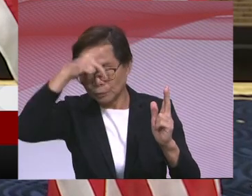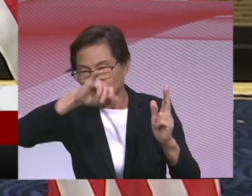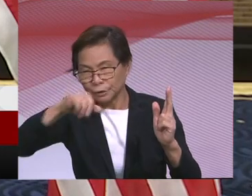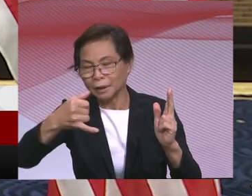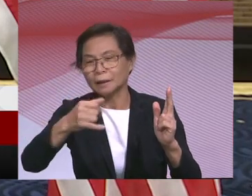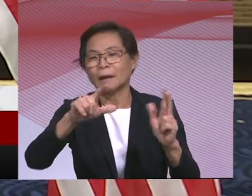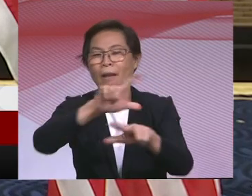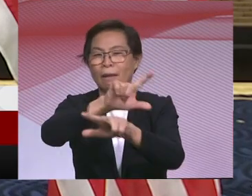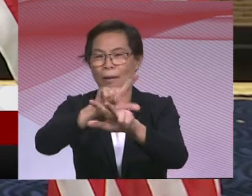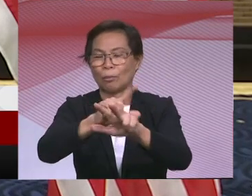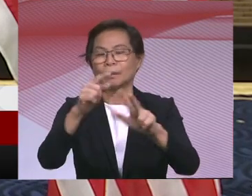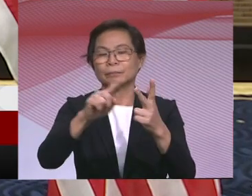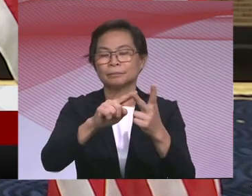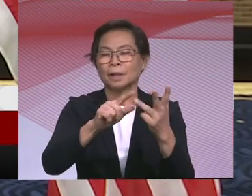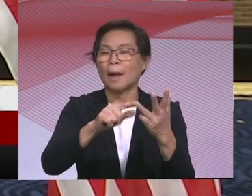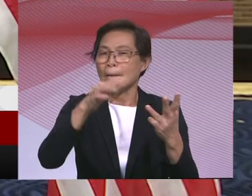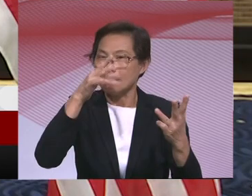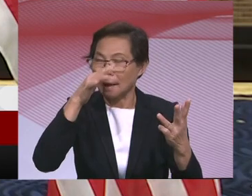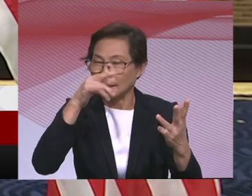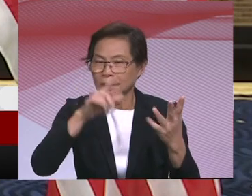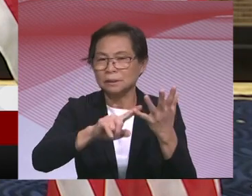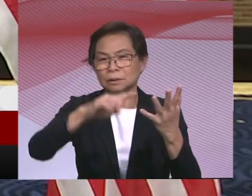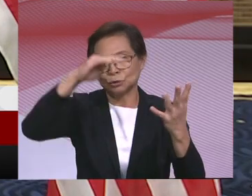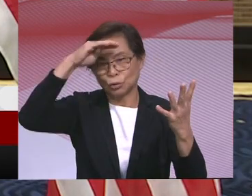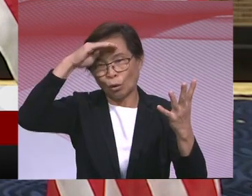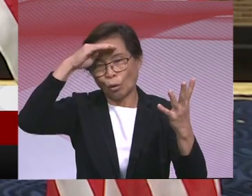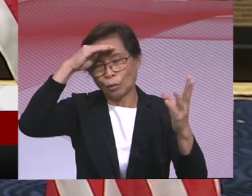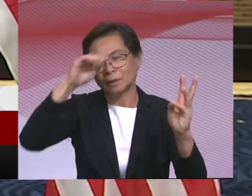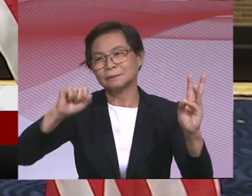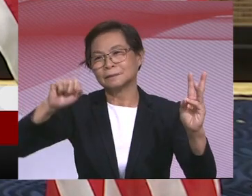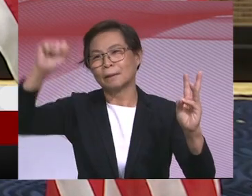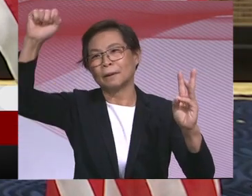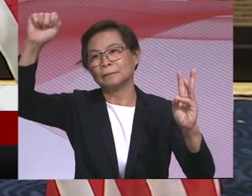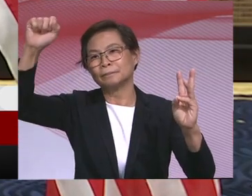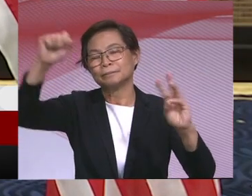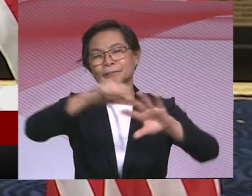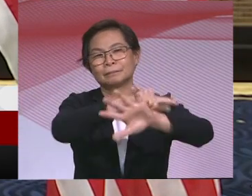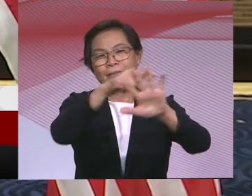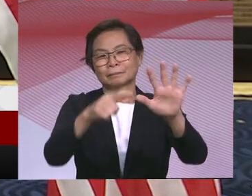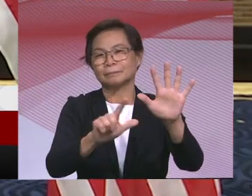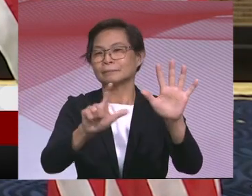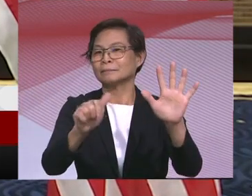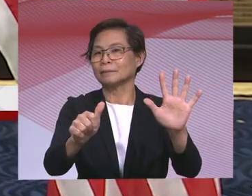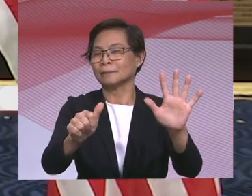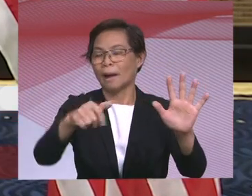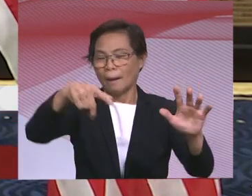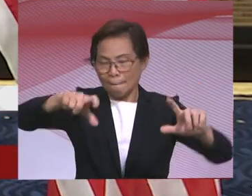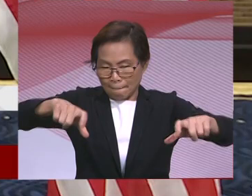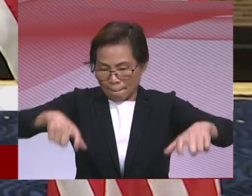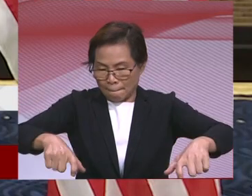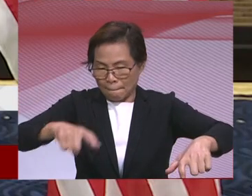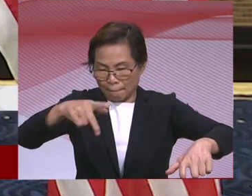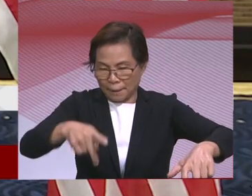Putrajaya dan Labuan Melaka Johor dan Sabah ini pipi di